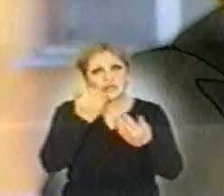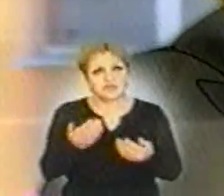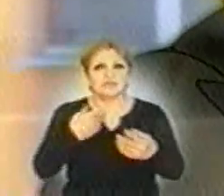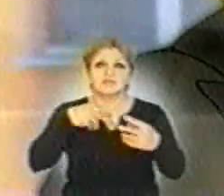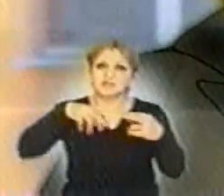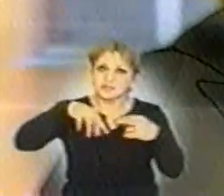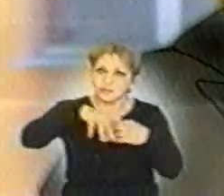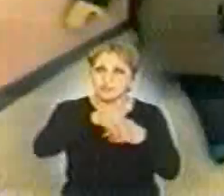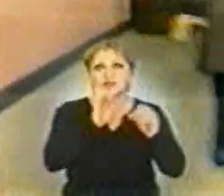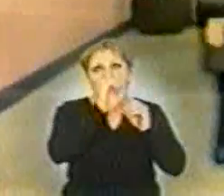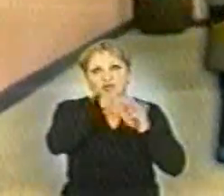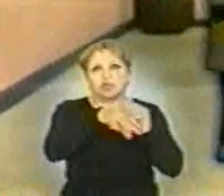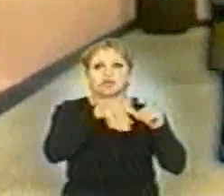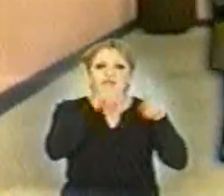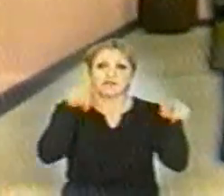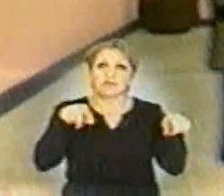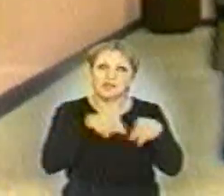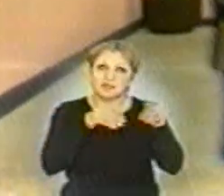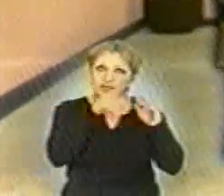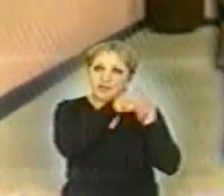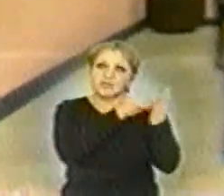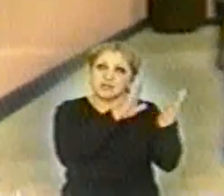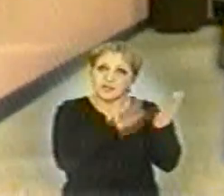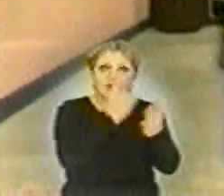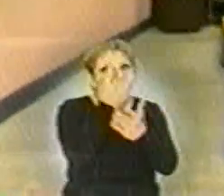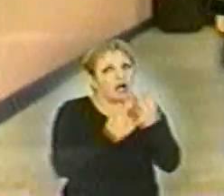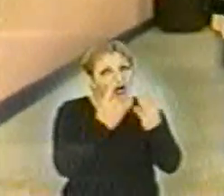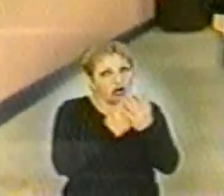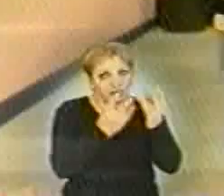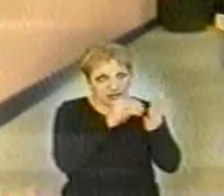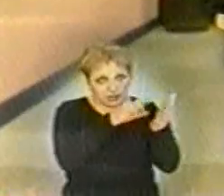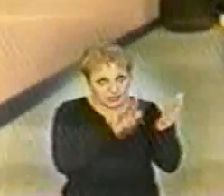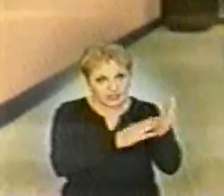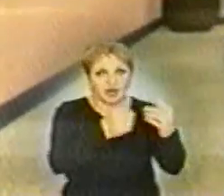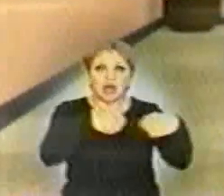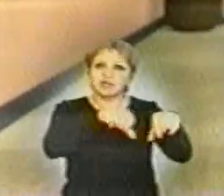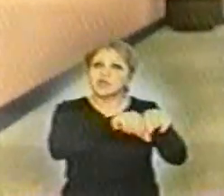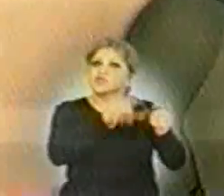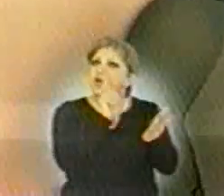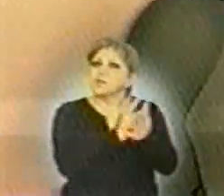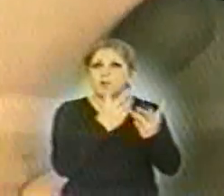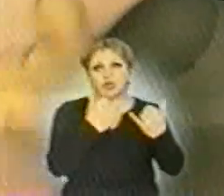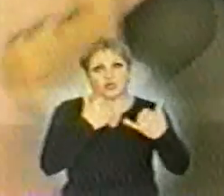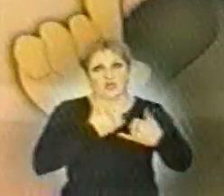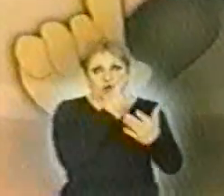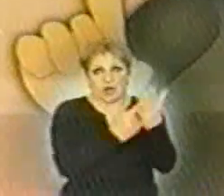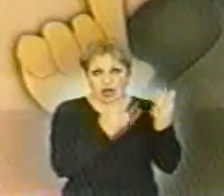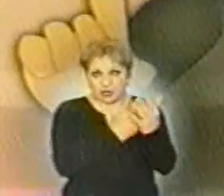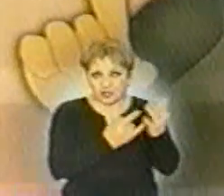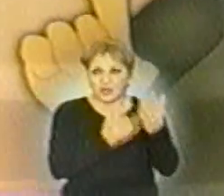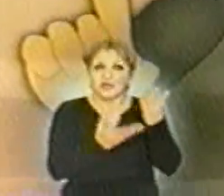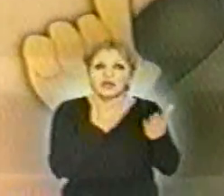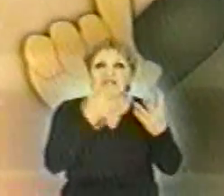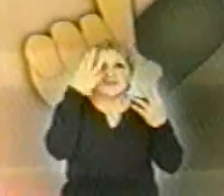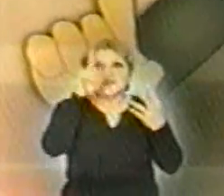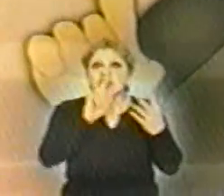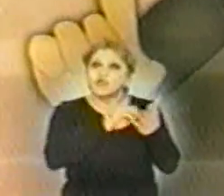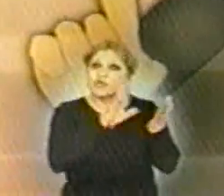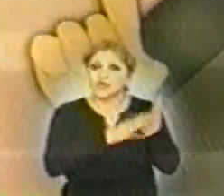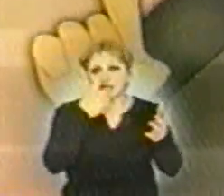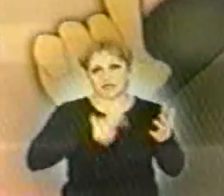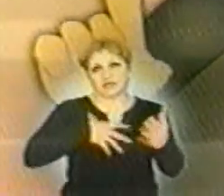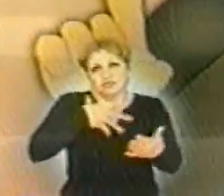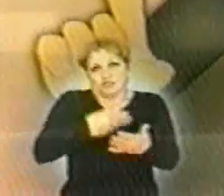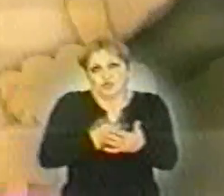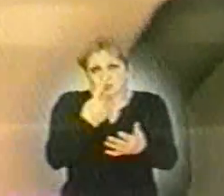ինձ։ Շնորհակալություն։ Անցնում եմ քվեարկելու։ Քվեաթերթիկը քվեարկության խցիկում լրացնում եմ գաղտնի։ Հանձնաժողովը ապահովում է քվեարկության գաղտնիությունը, և